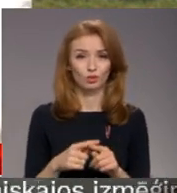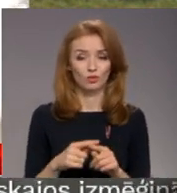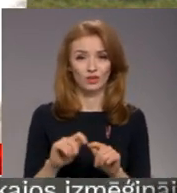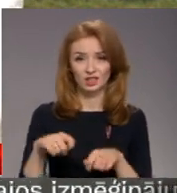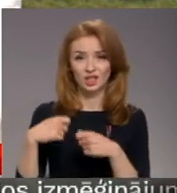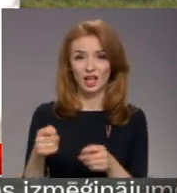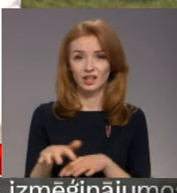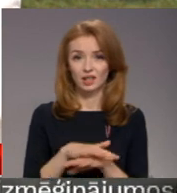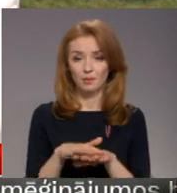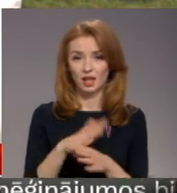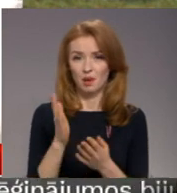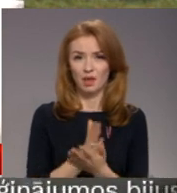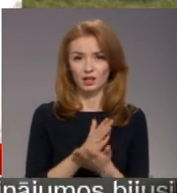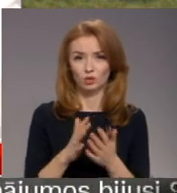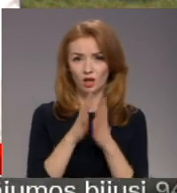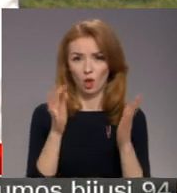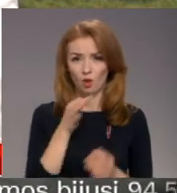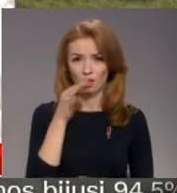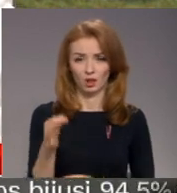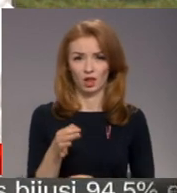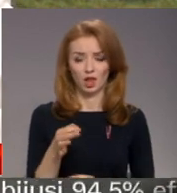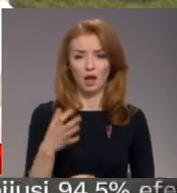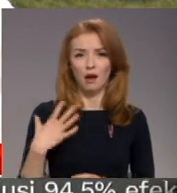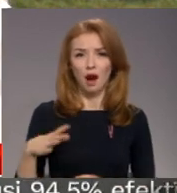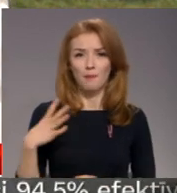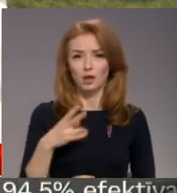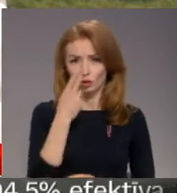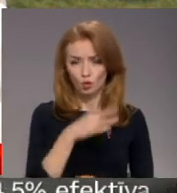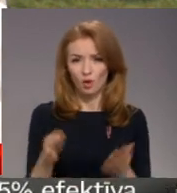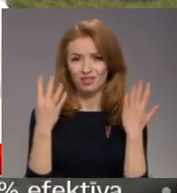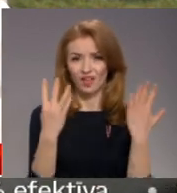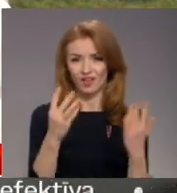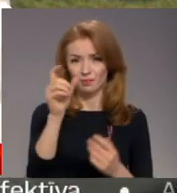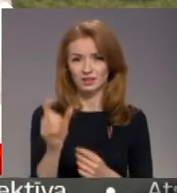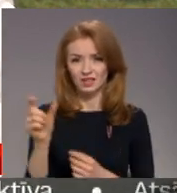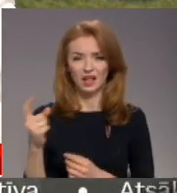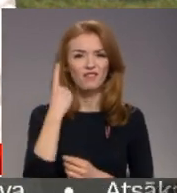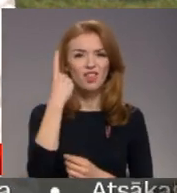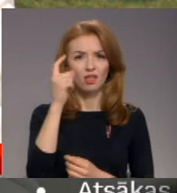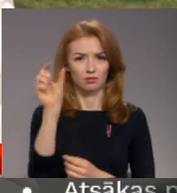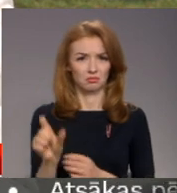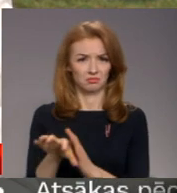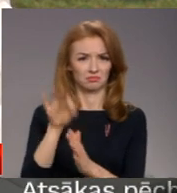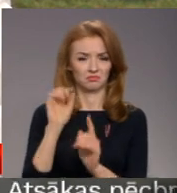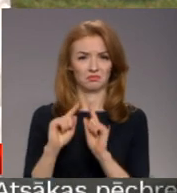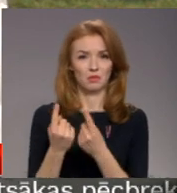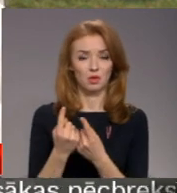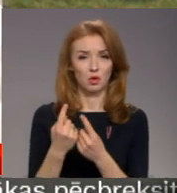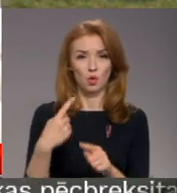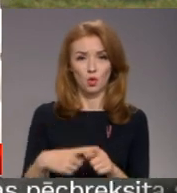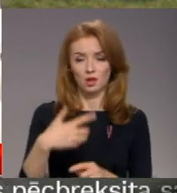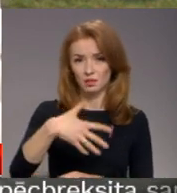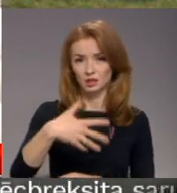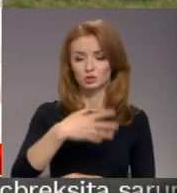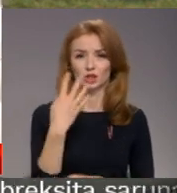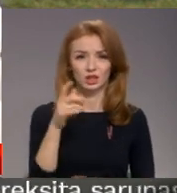sniegt sabiedrībai beidzot atbildi, kādēļ no 9 tikai viens un kas bija par pamatu tomēr